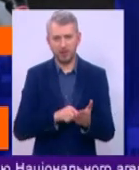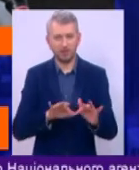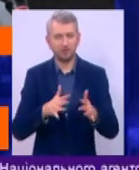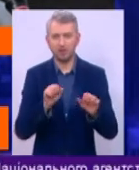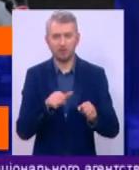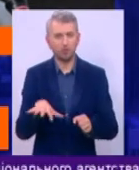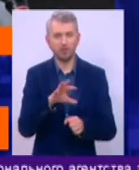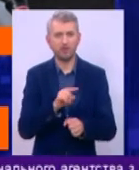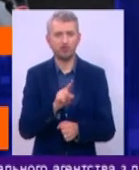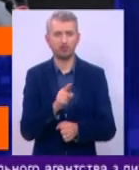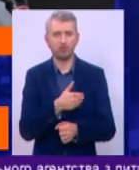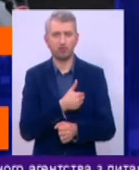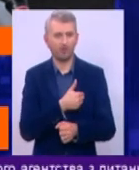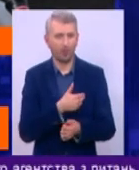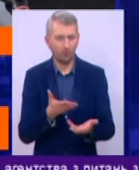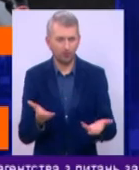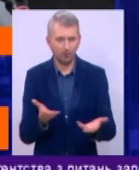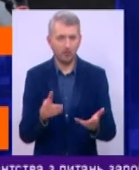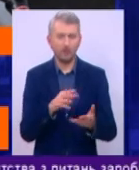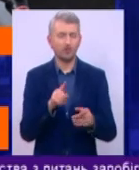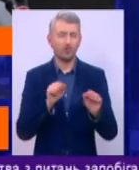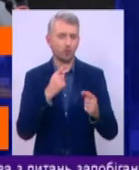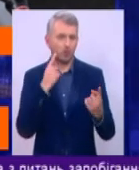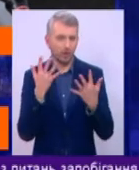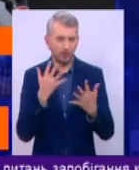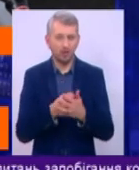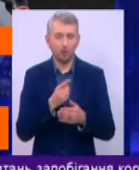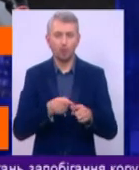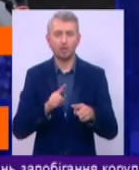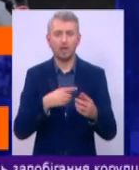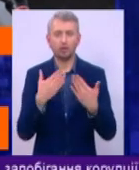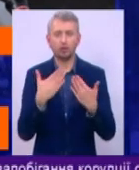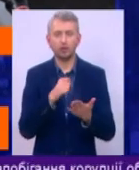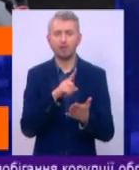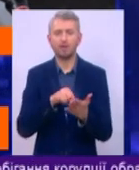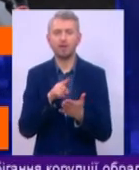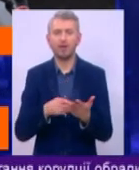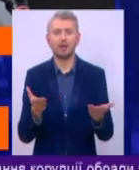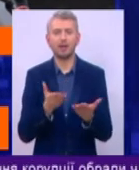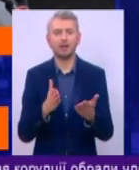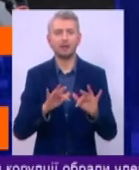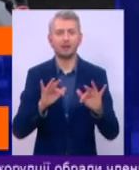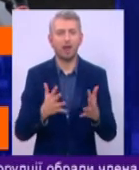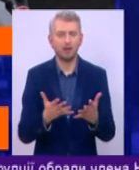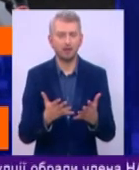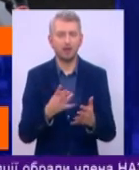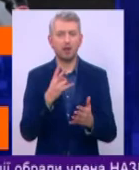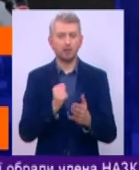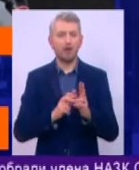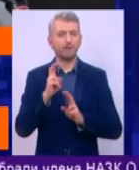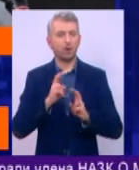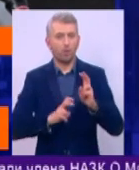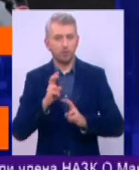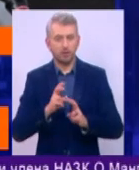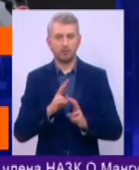може все, що можна уявити. Тому це стосується питань, які безпосередньо сталися от на виробництві,